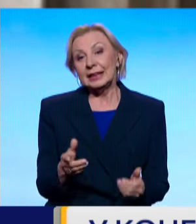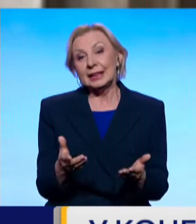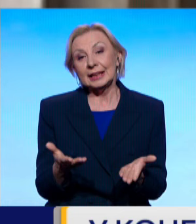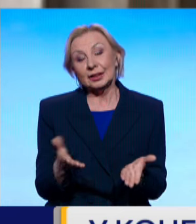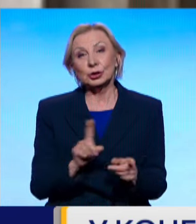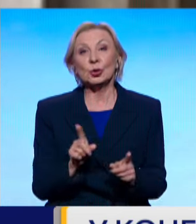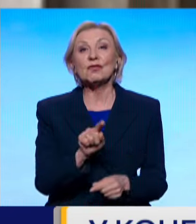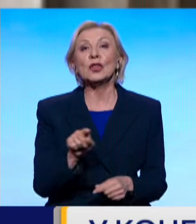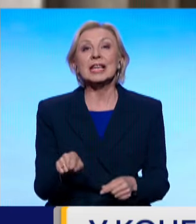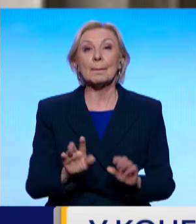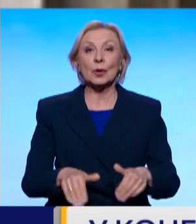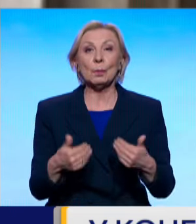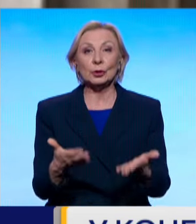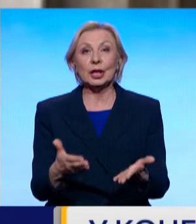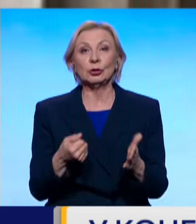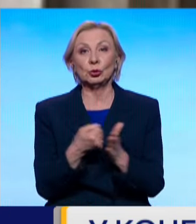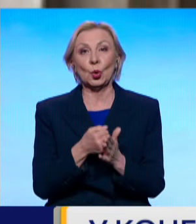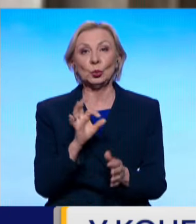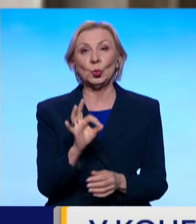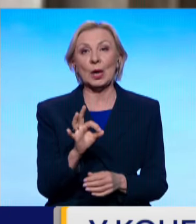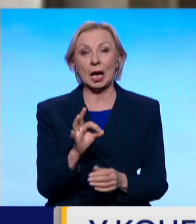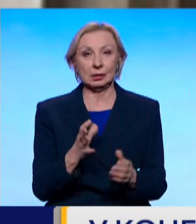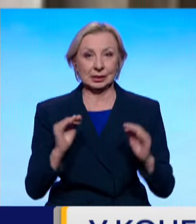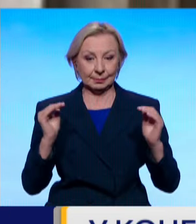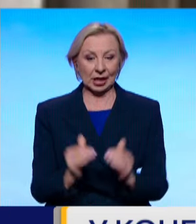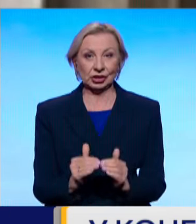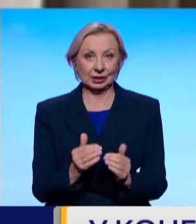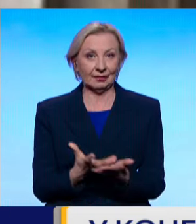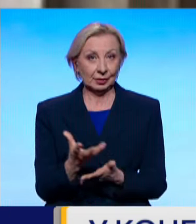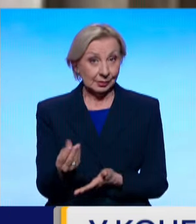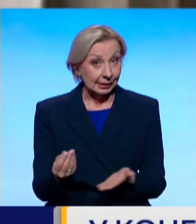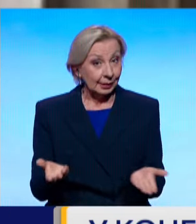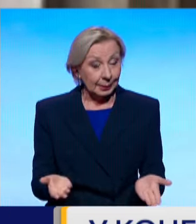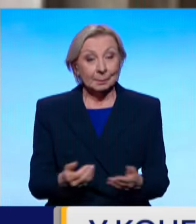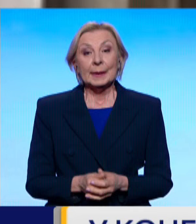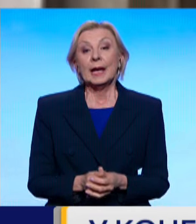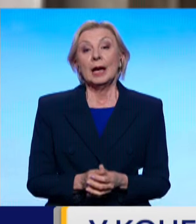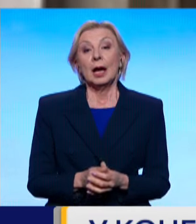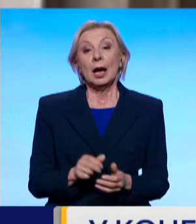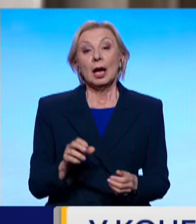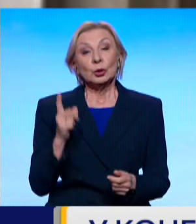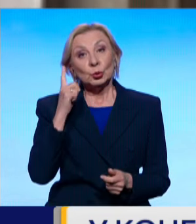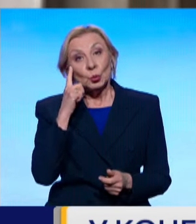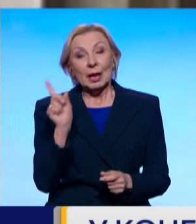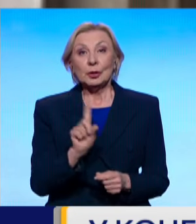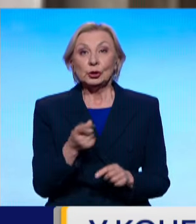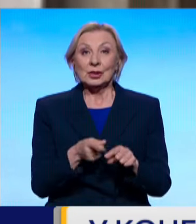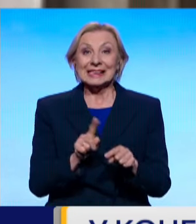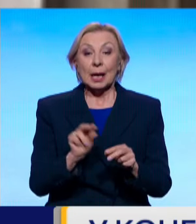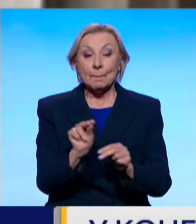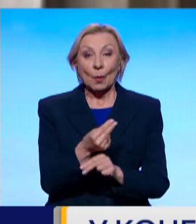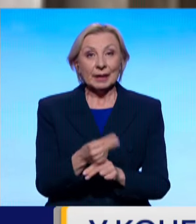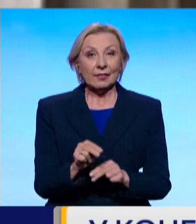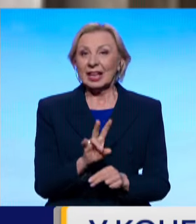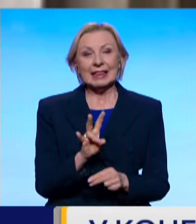говорили, а що вони пропонують там до нуля зменшити фінансування, як, наприклад, поправка Марджорі Тейлор Грін. А думаємо, що це поправки вони